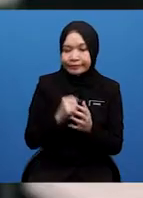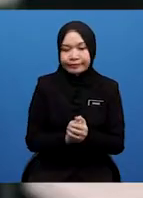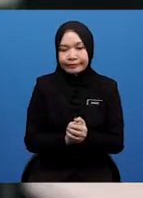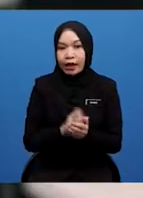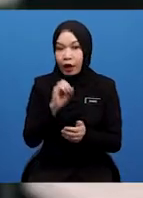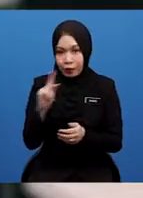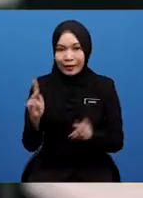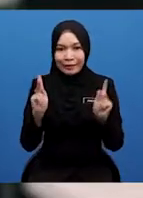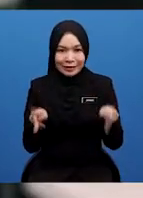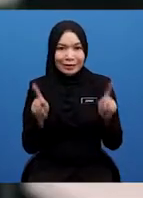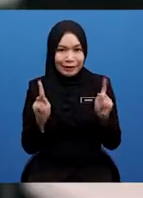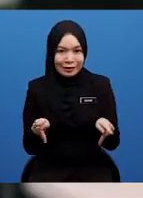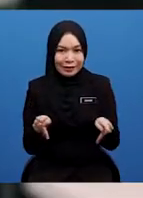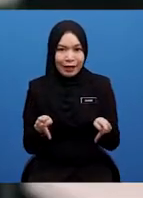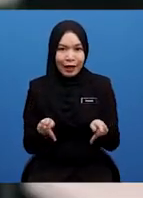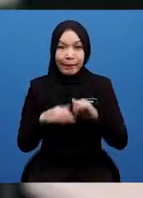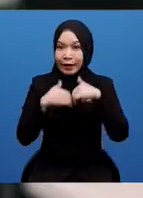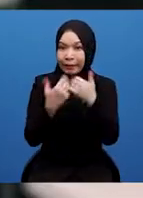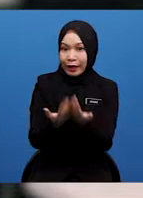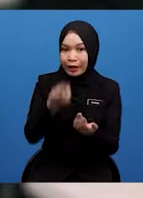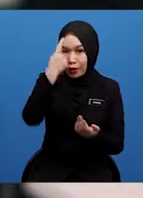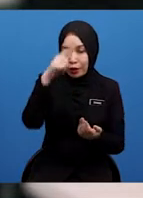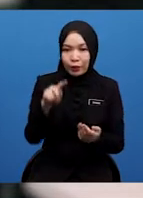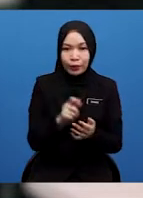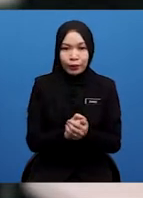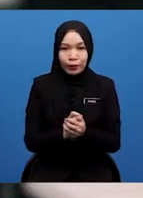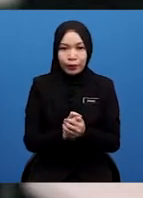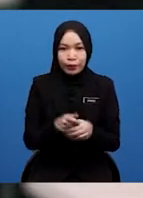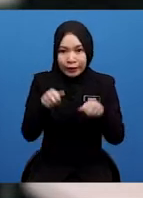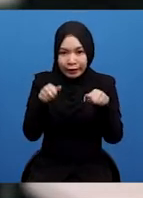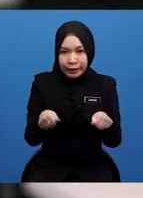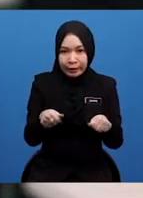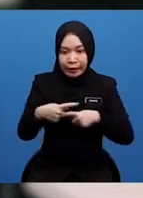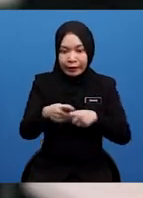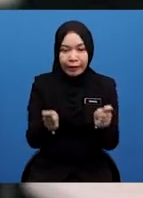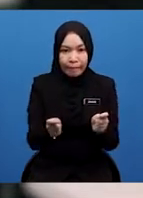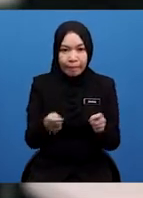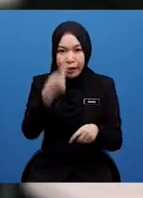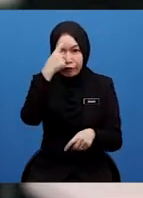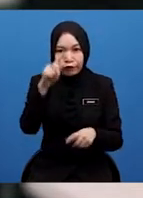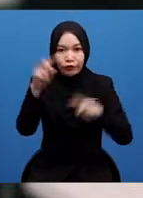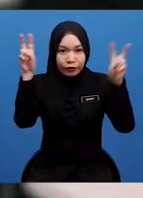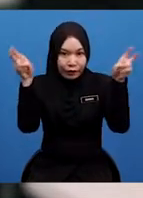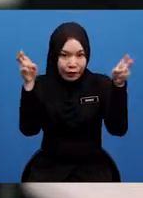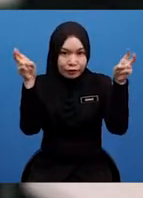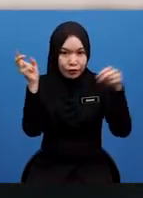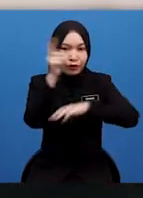Okey, pelajar-pelajar, bagaimana untuk menentukan tempat bagi tajuk kita hari ini?